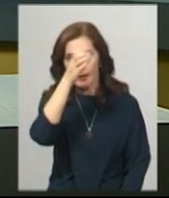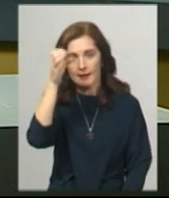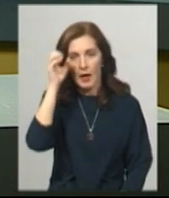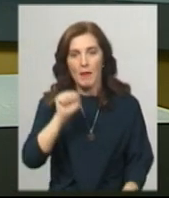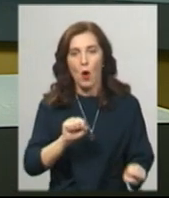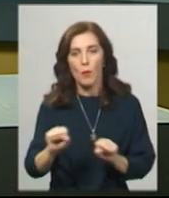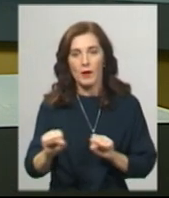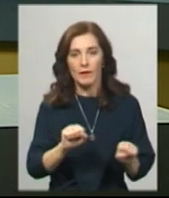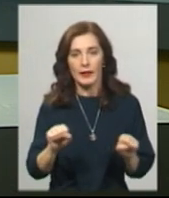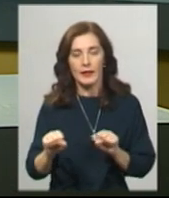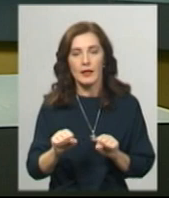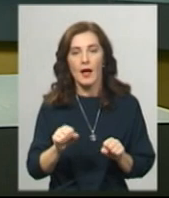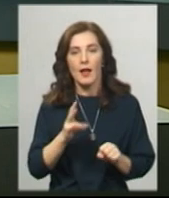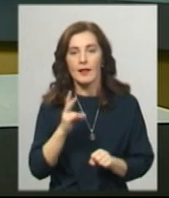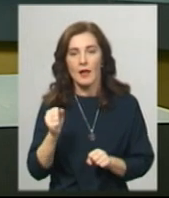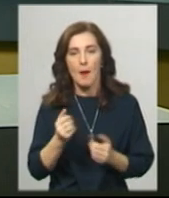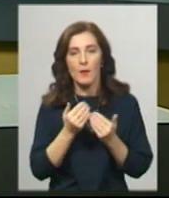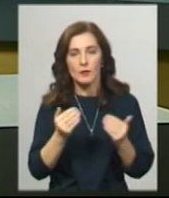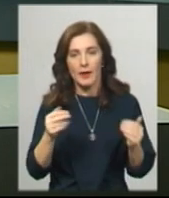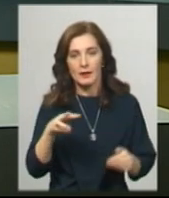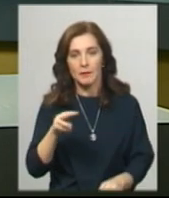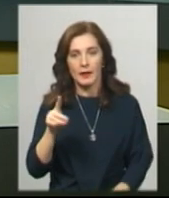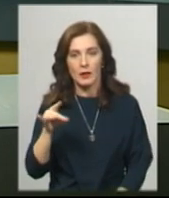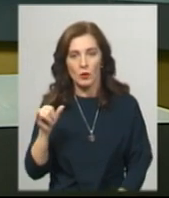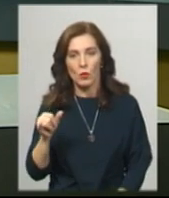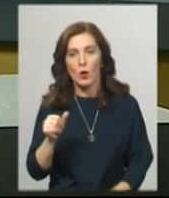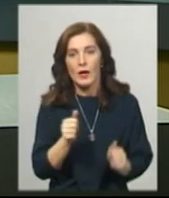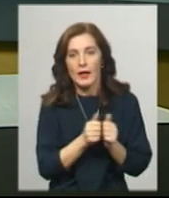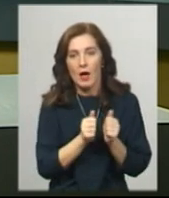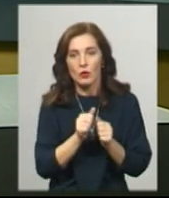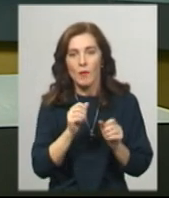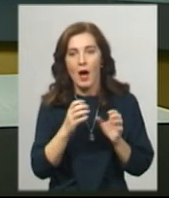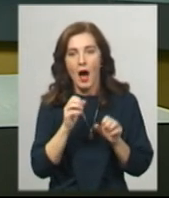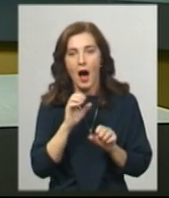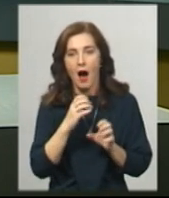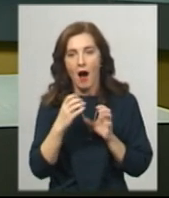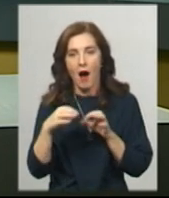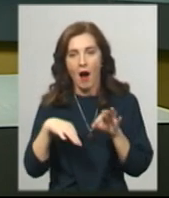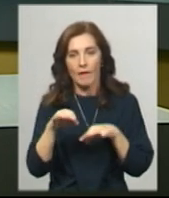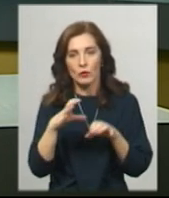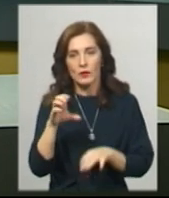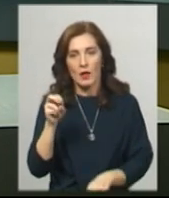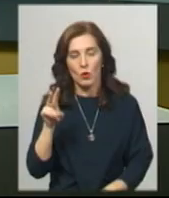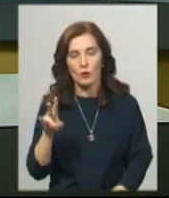управління персоналом, що на проспекті Миру, та розташовані поруч автосалони. Подробиці далі у нашому сюжеті.